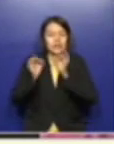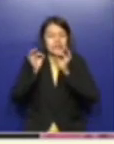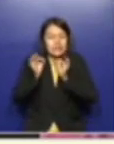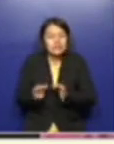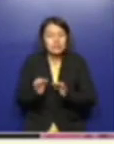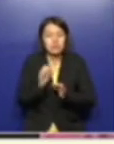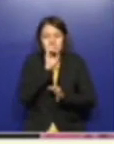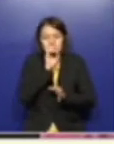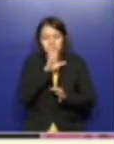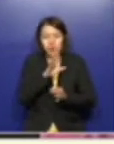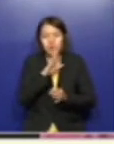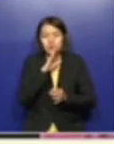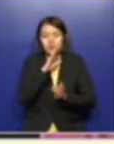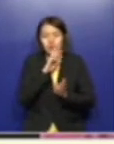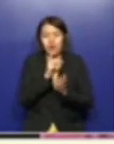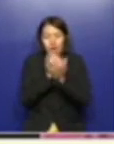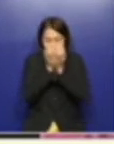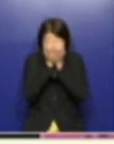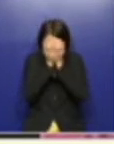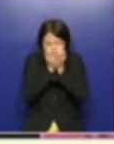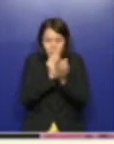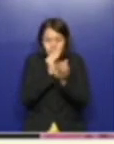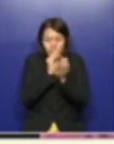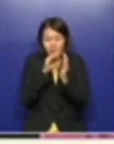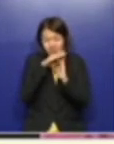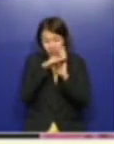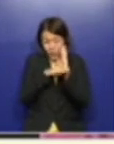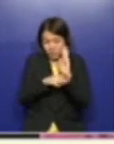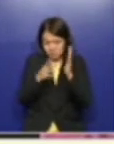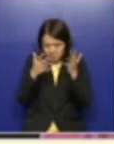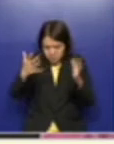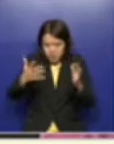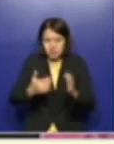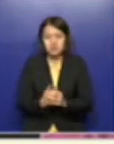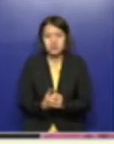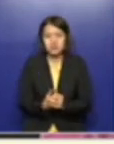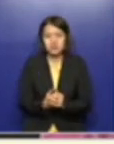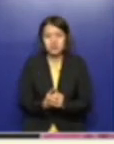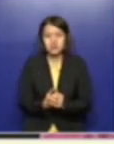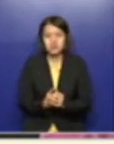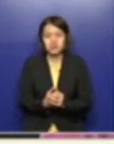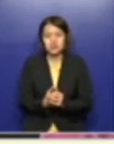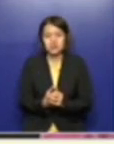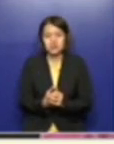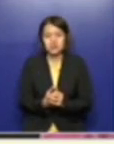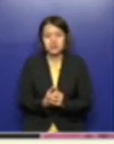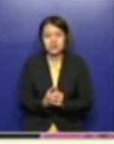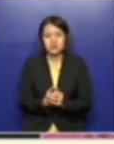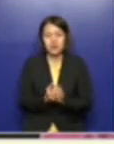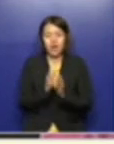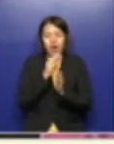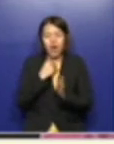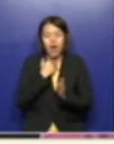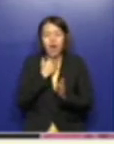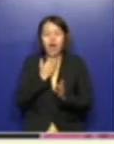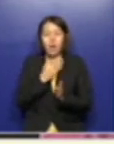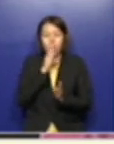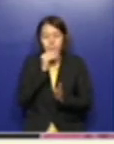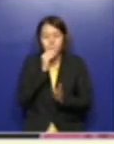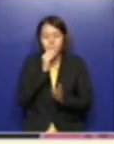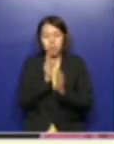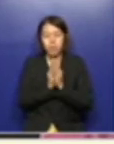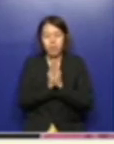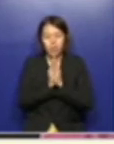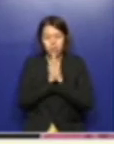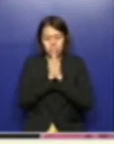ถ้าไม่ได้จัดการลาสิกขาตามขั้นตอนธรรมพระวินัยโดยไม่มีการเปล่งวาจาลาสิกขา